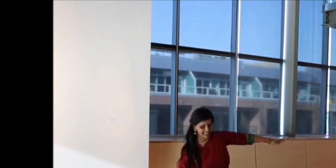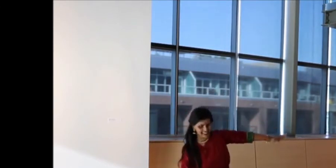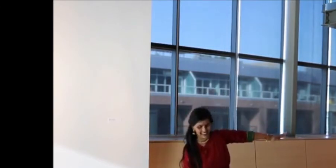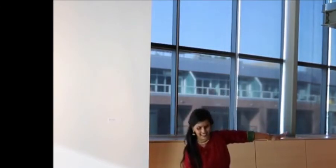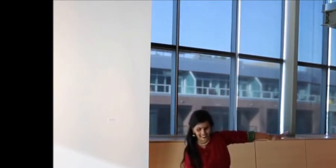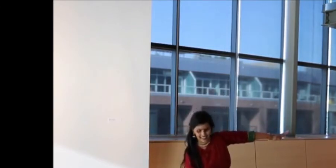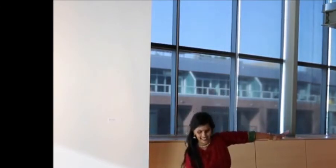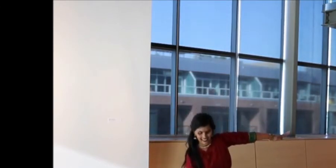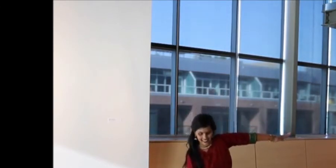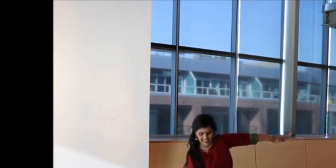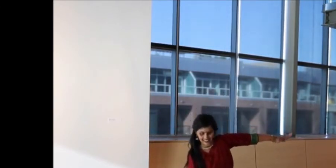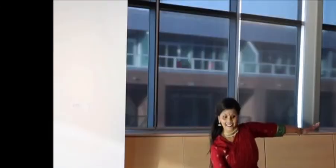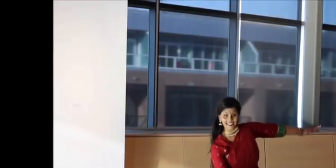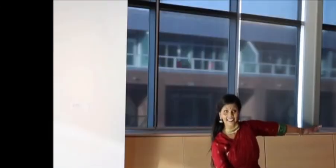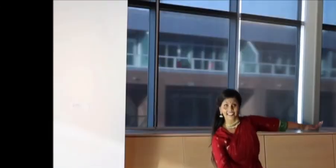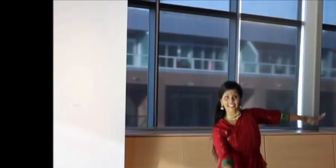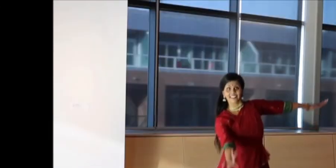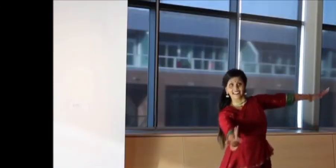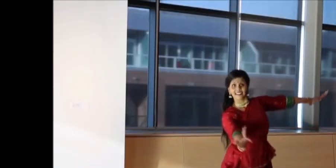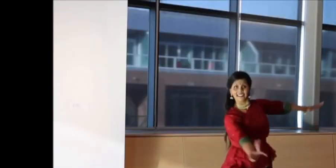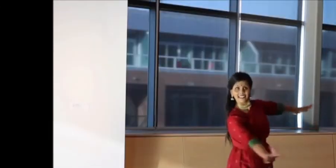தத்தித்தாய